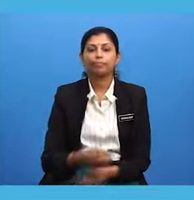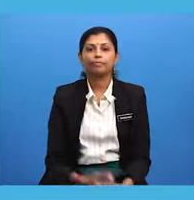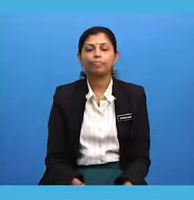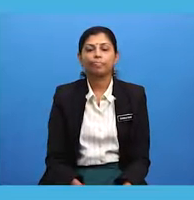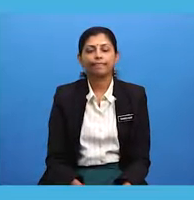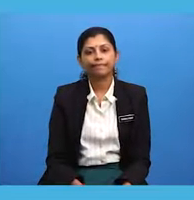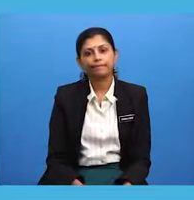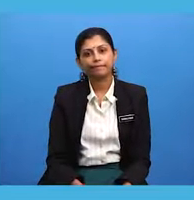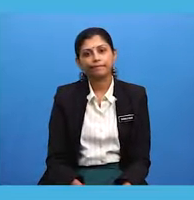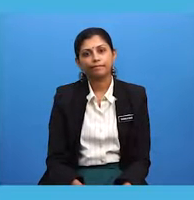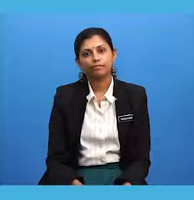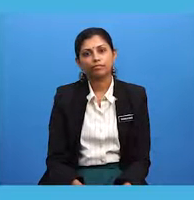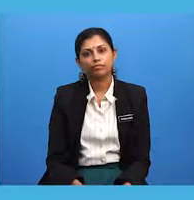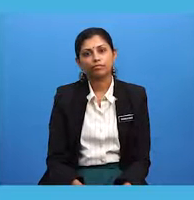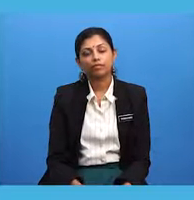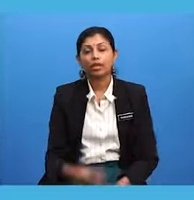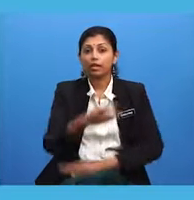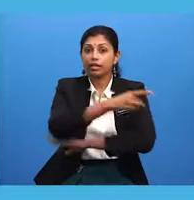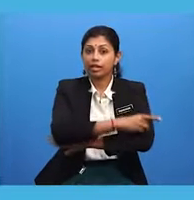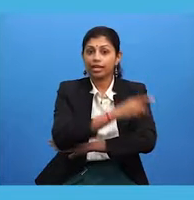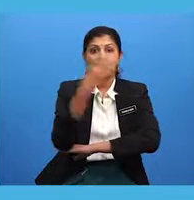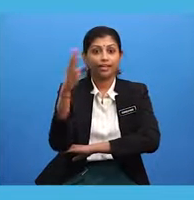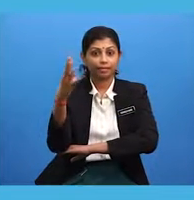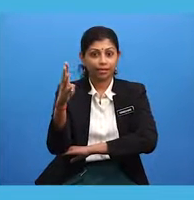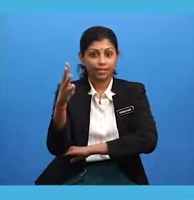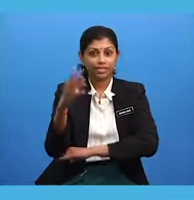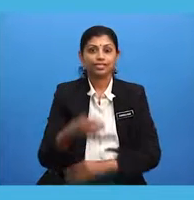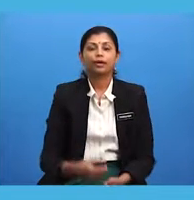Manakala pada hari yang ke-14,